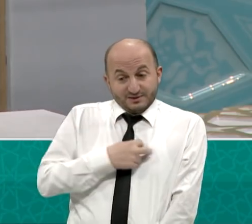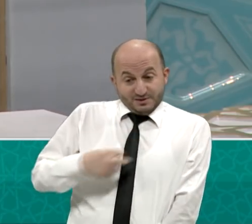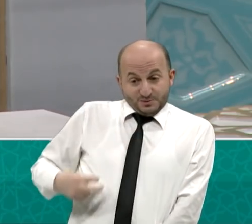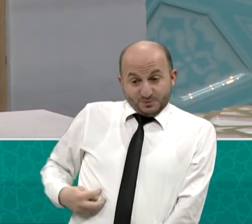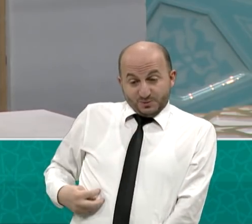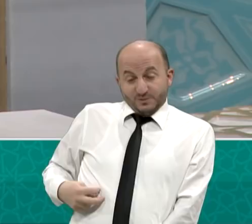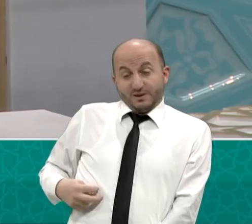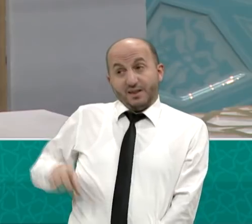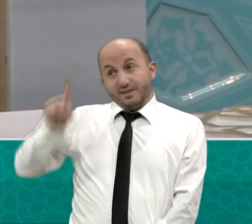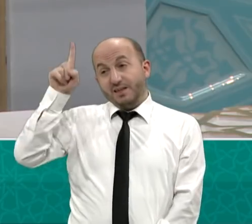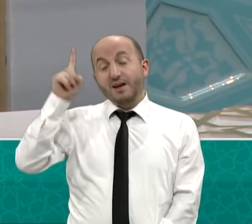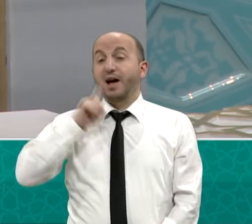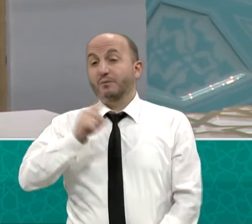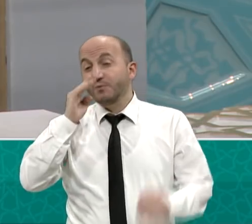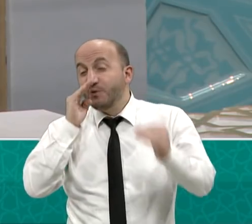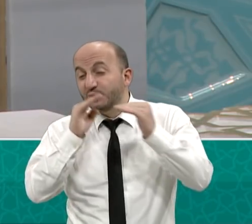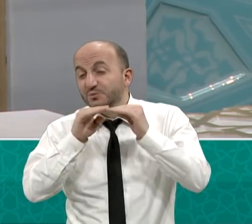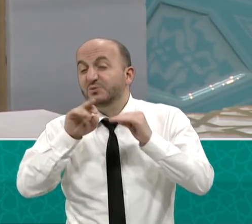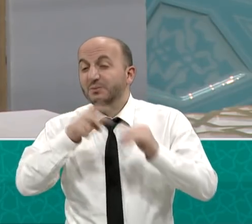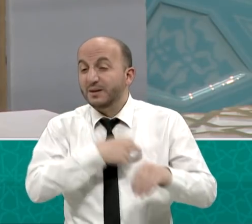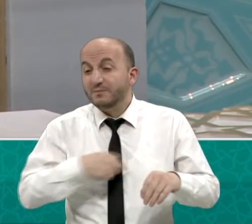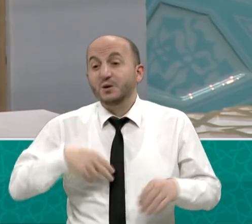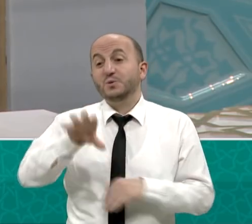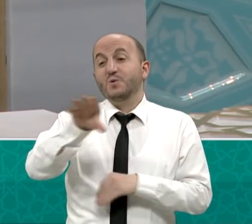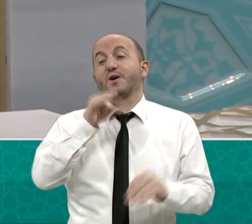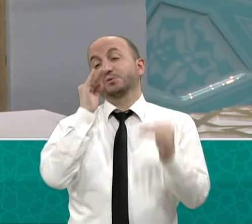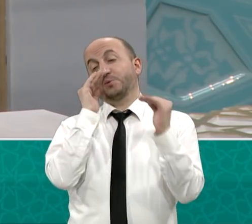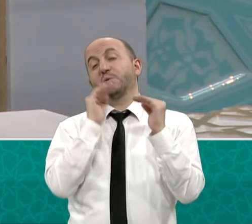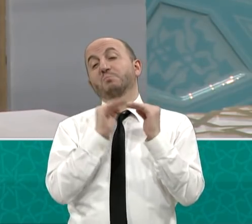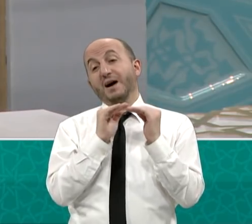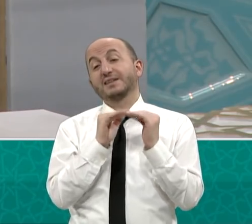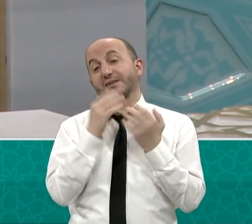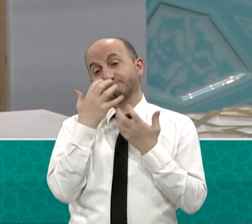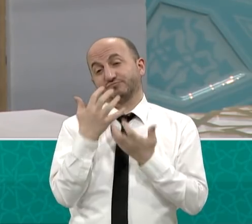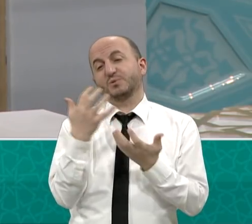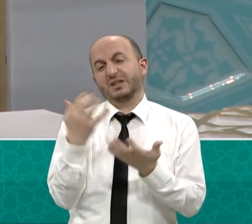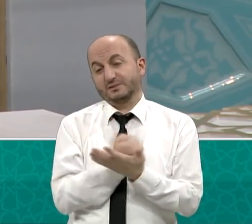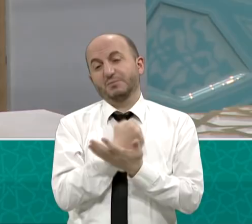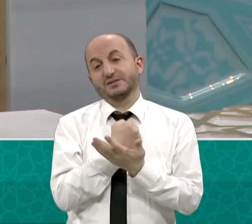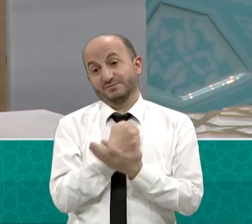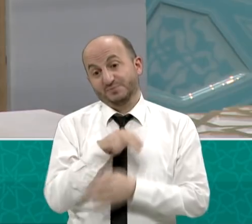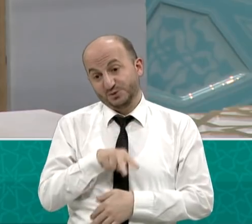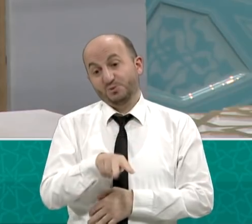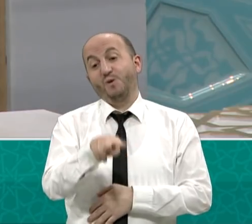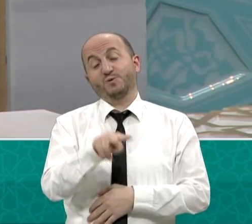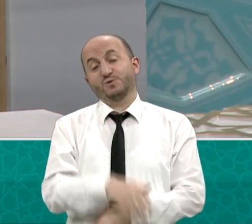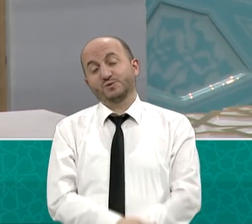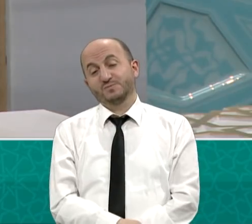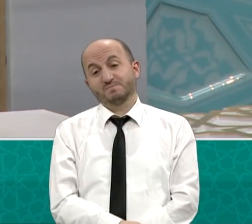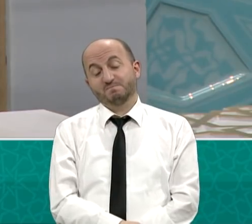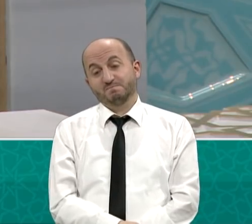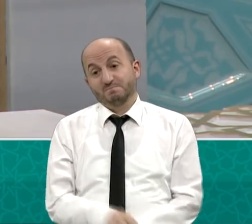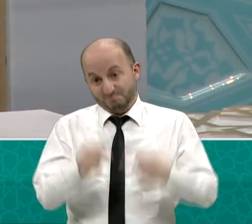Allah'a uyduğumuz gibi onun sünnetine uymak da merhamete el ulaşmanın, merhametin